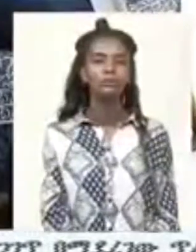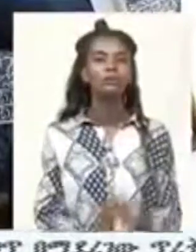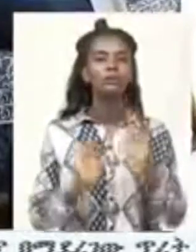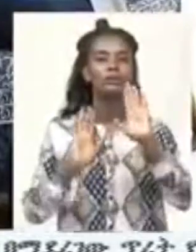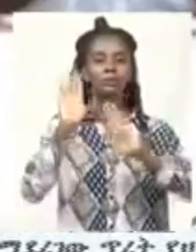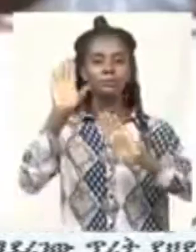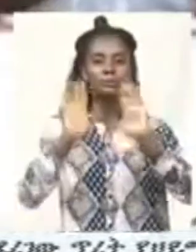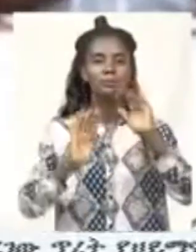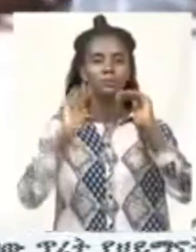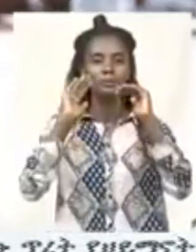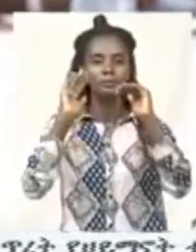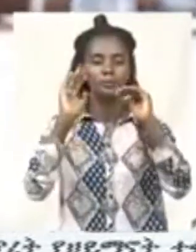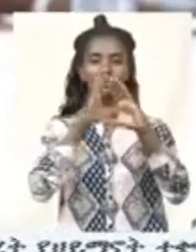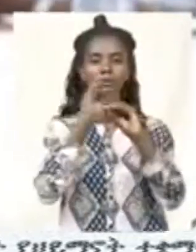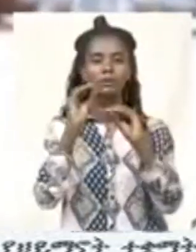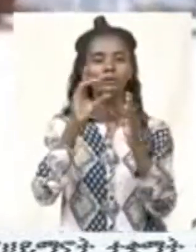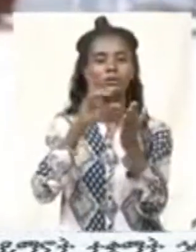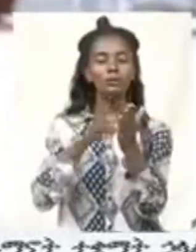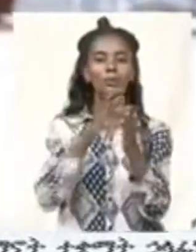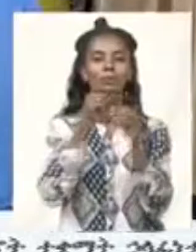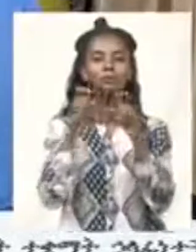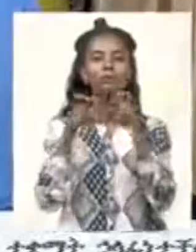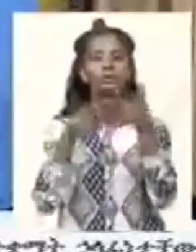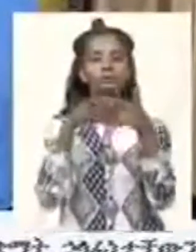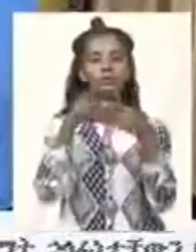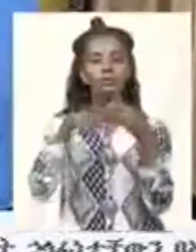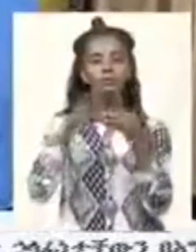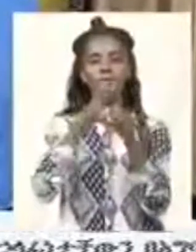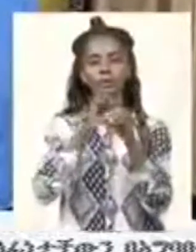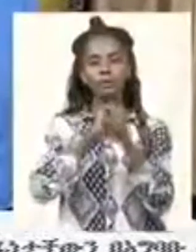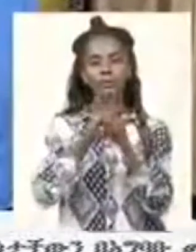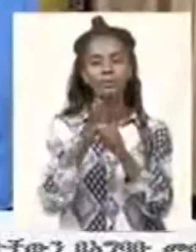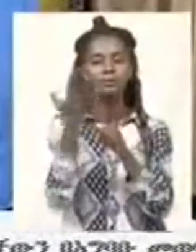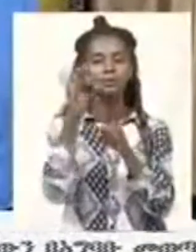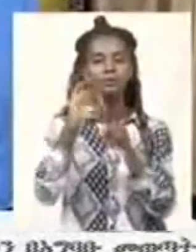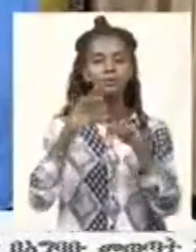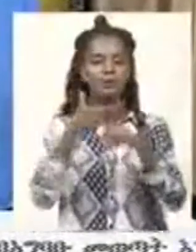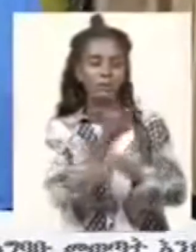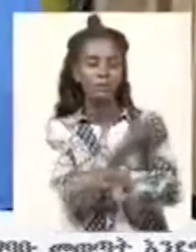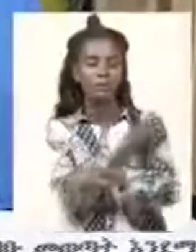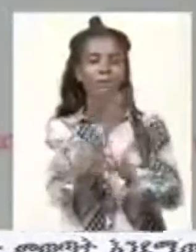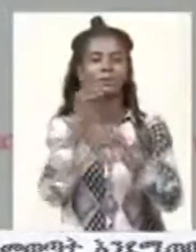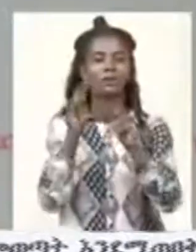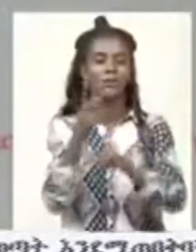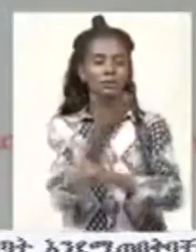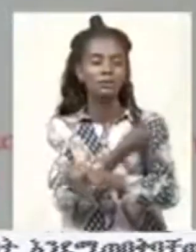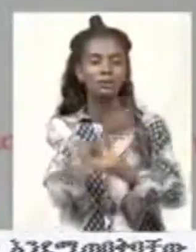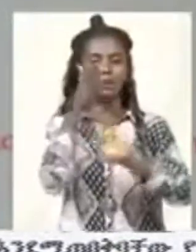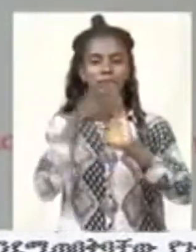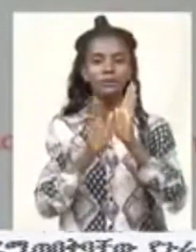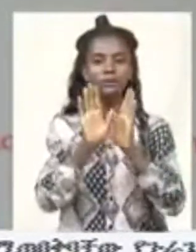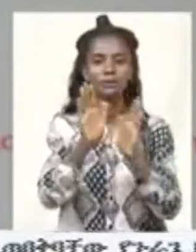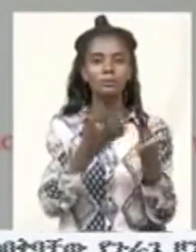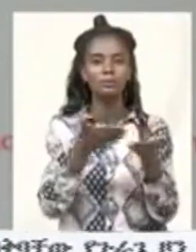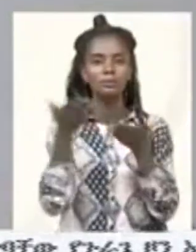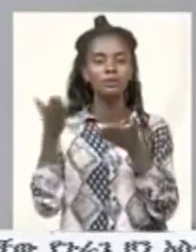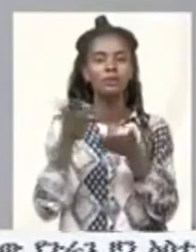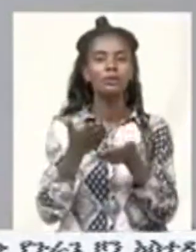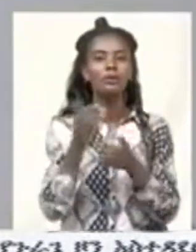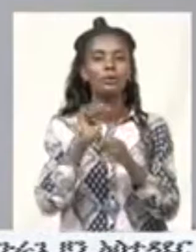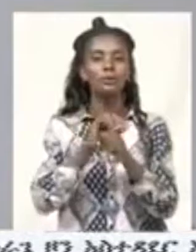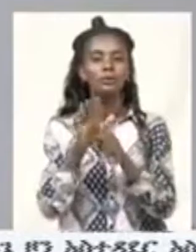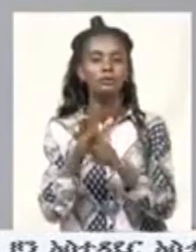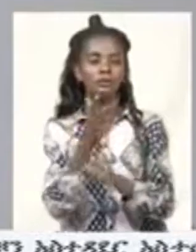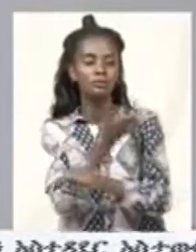በግምገማ መድረኩ የክልሎችና የከተማ አስተዳደር የሁለተኛው ዙር የኮቪድ-19 ክትባትና የመደበኛ ክትባት አፈጻጸማቸውን አቅርበዋል።